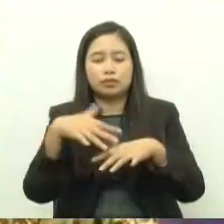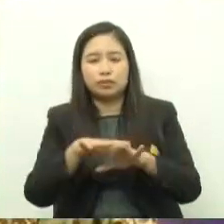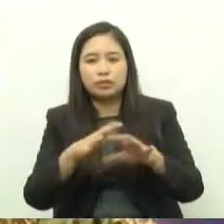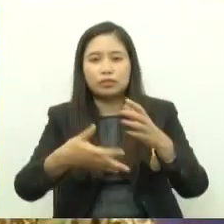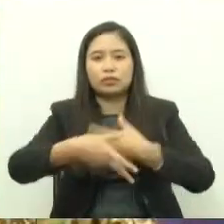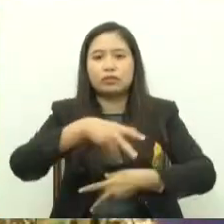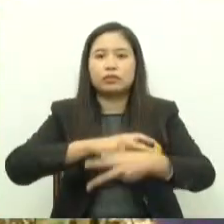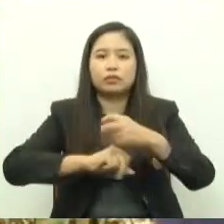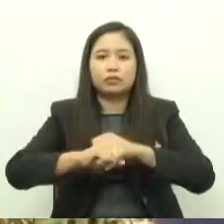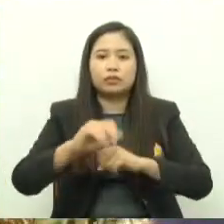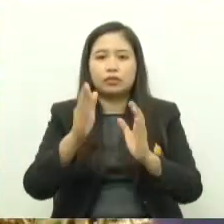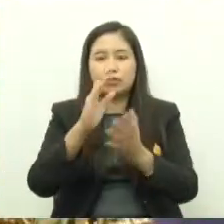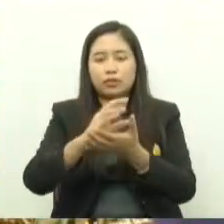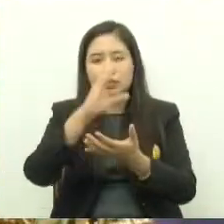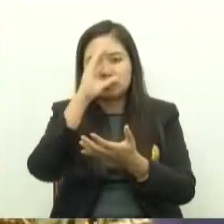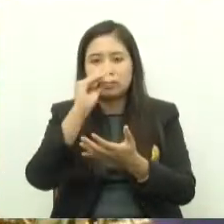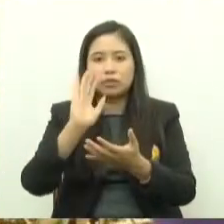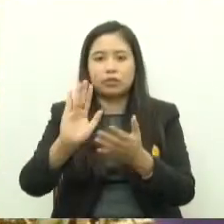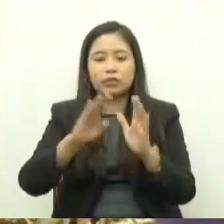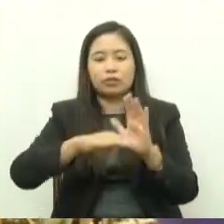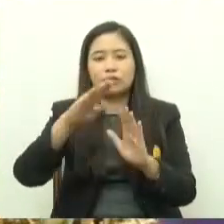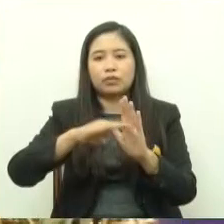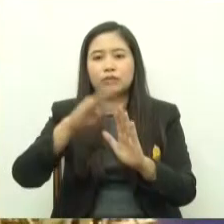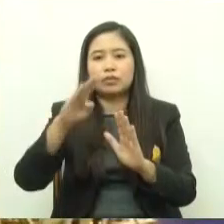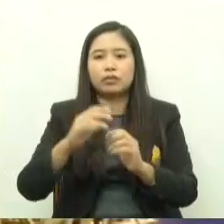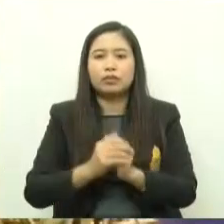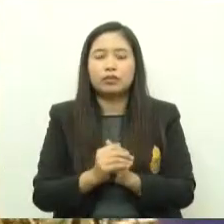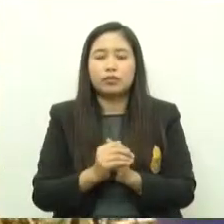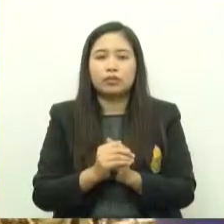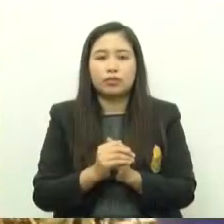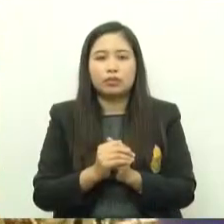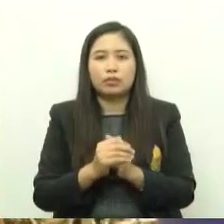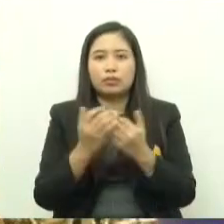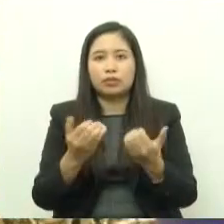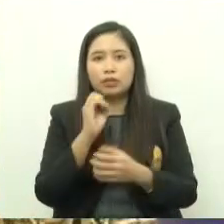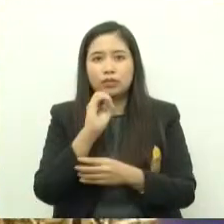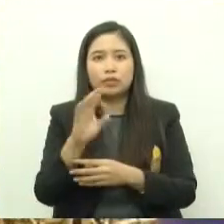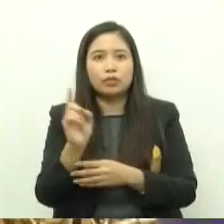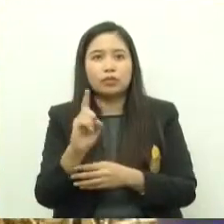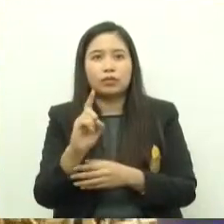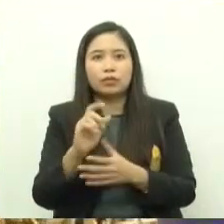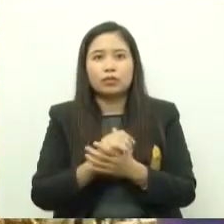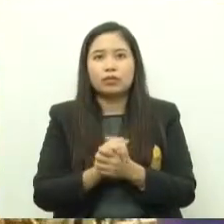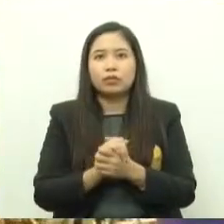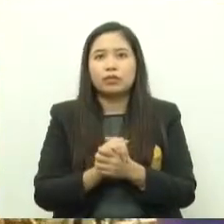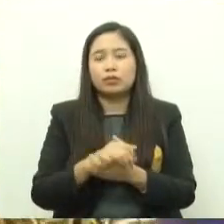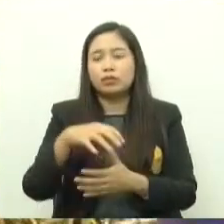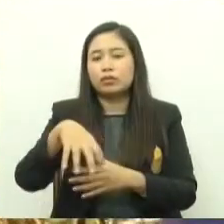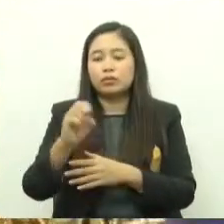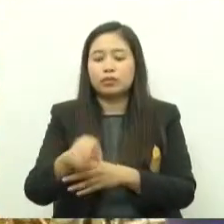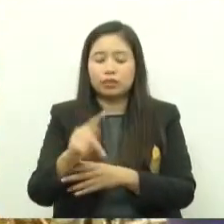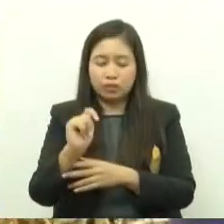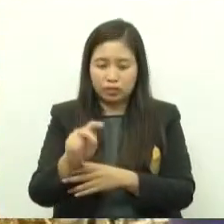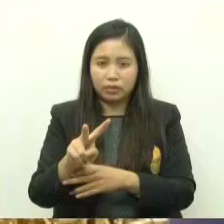ศิลปะหัตกรรมนักเรียนของภาคเหนือนะครับก็ก่อนอื่นก็ต้องขอเรียนว่าผมในนามสำนักงานคณะกรรมการการศึกษาขั้นพื้น